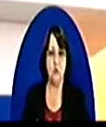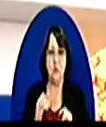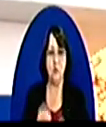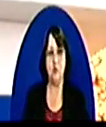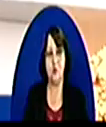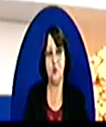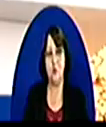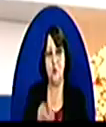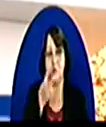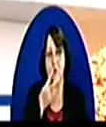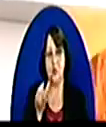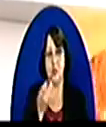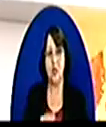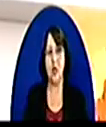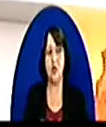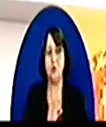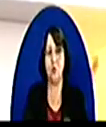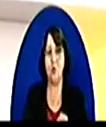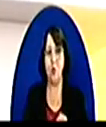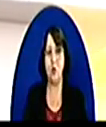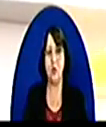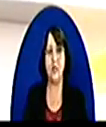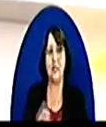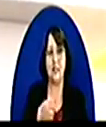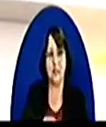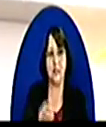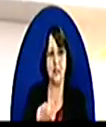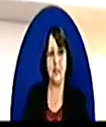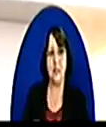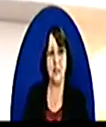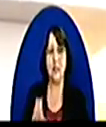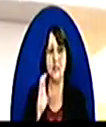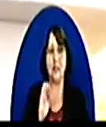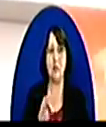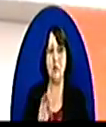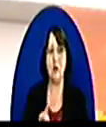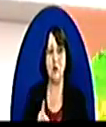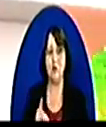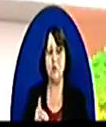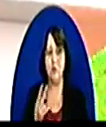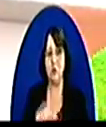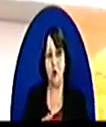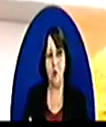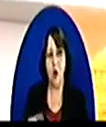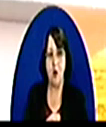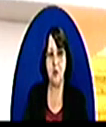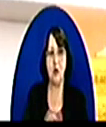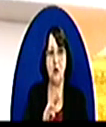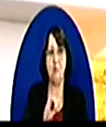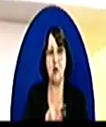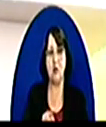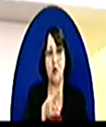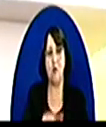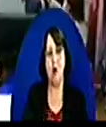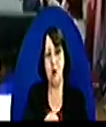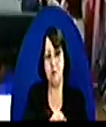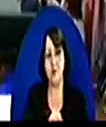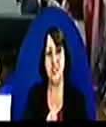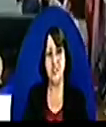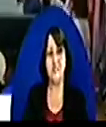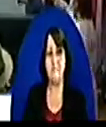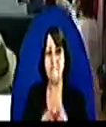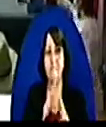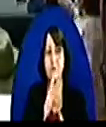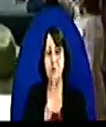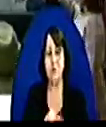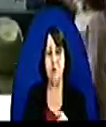үзсэн учраас ихтэй сургуулийнхаа салбаруудыг Дундгов аймагт Мандал говьтой байгуулна гэж ингэж ярьж хөөрч тусгасан.